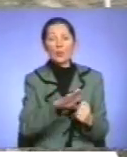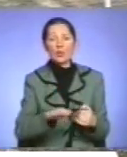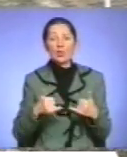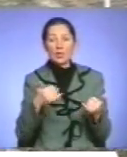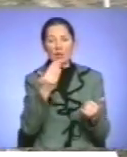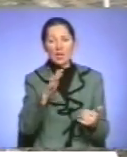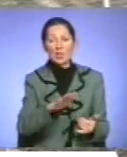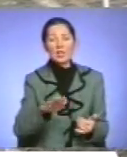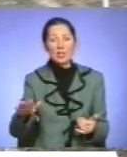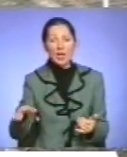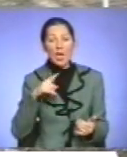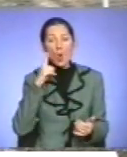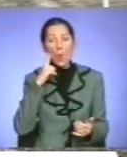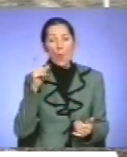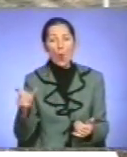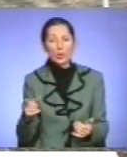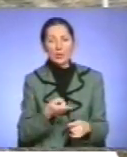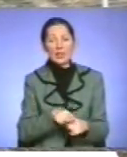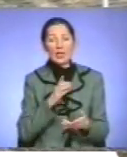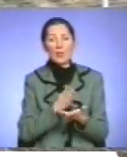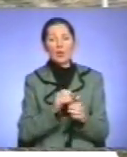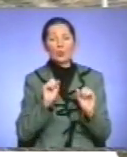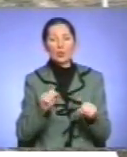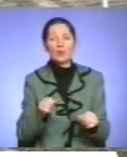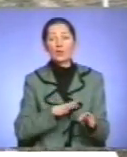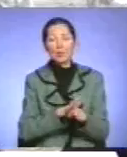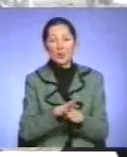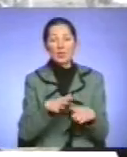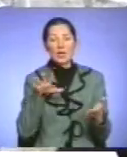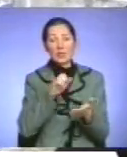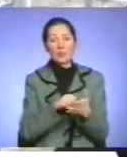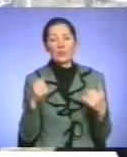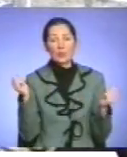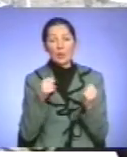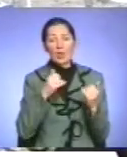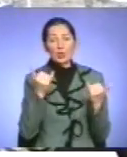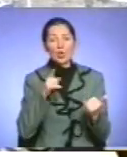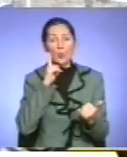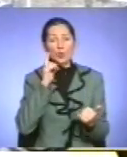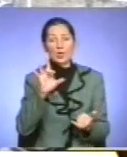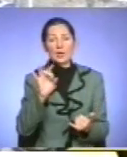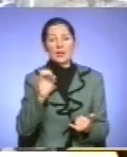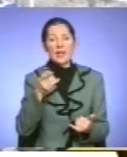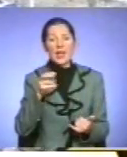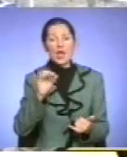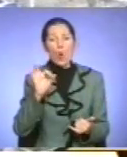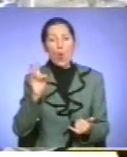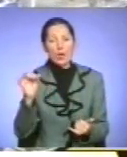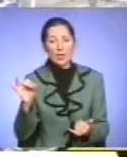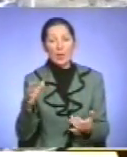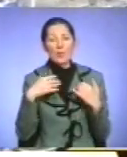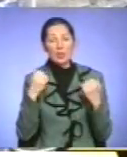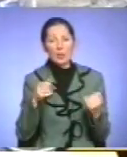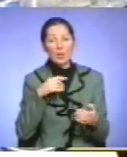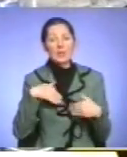дітей, для молоді, які мали би можливість реалізуватися і займатися. Сьогодні молоді регіони підтримали ініціативи президента.